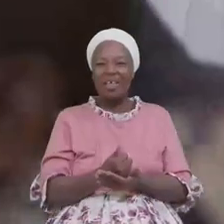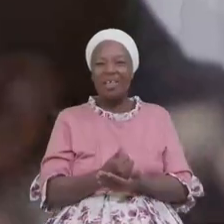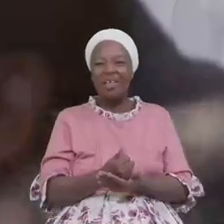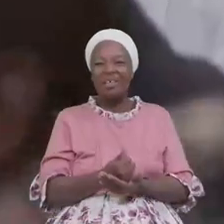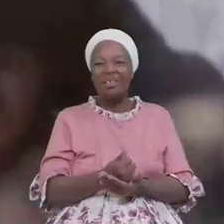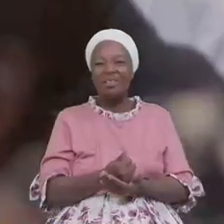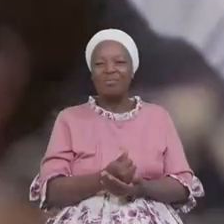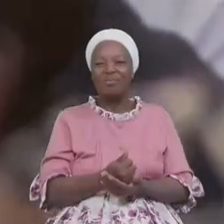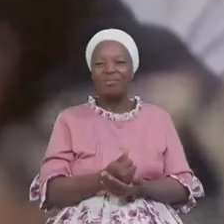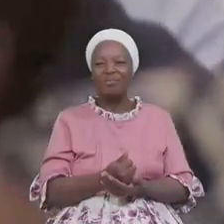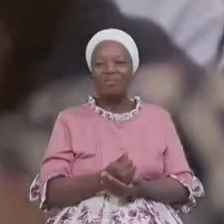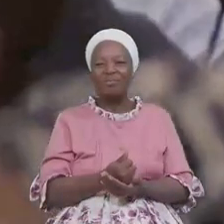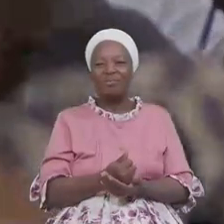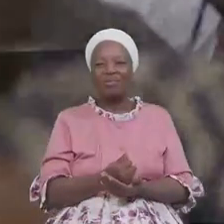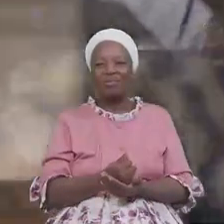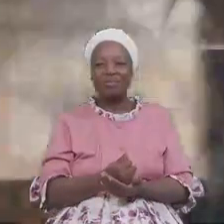Frère,